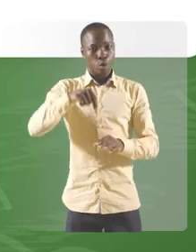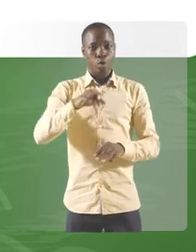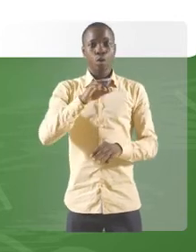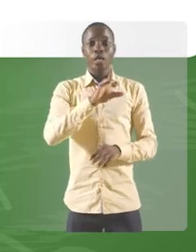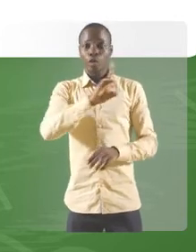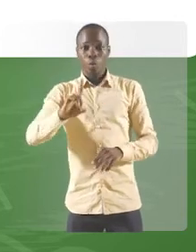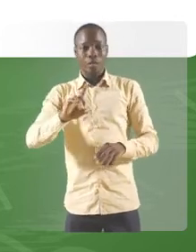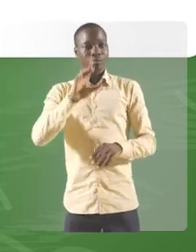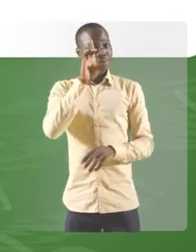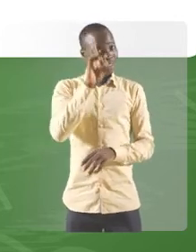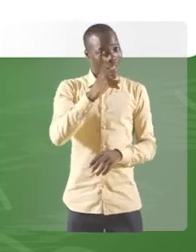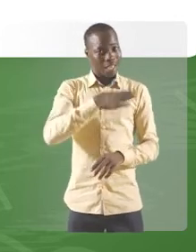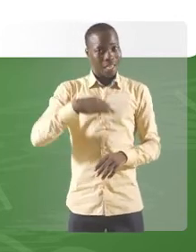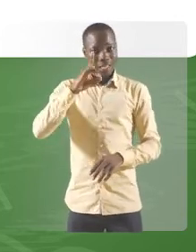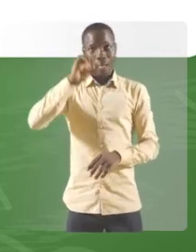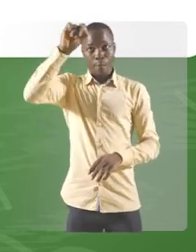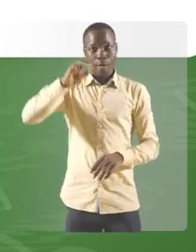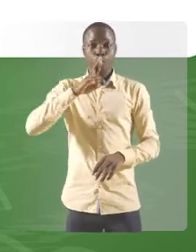D' sont parallèles.